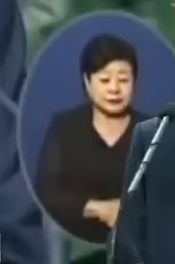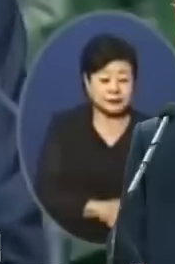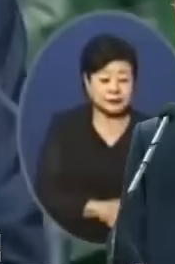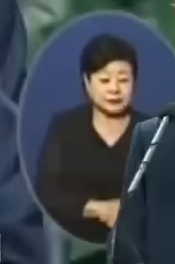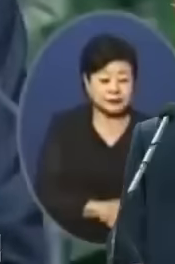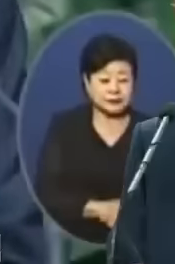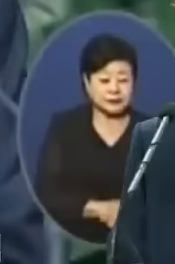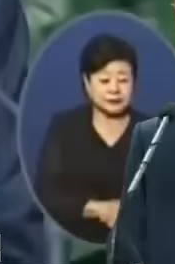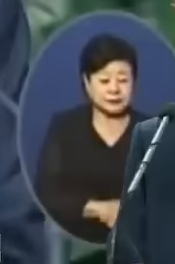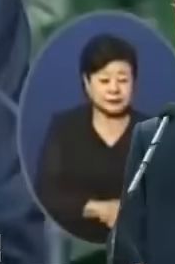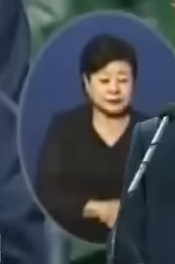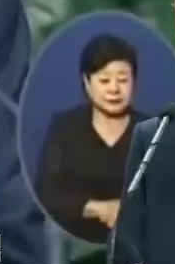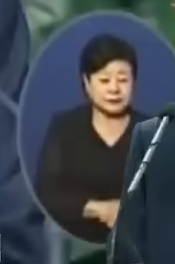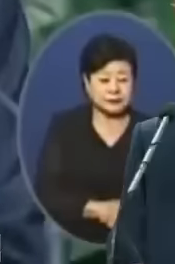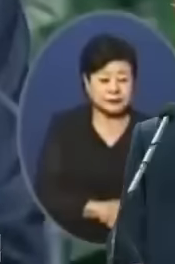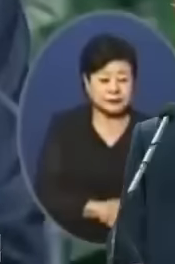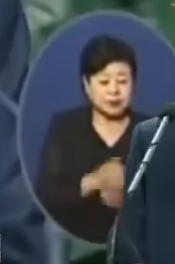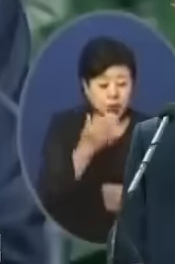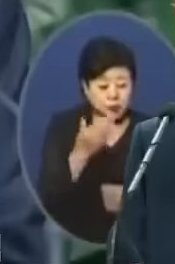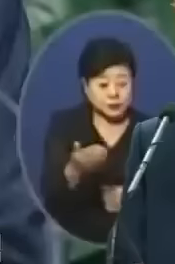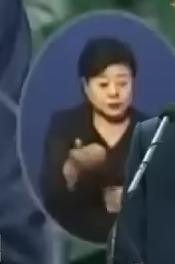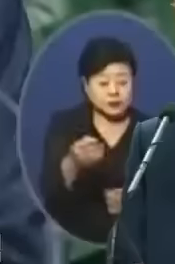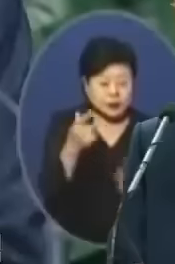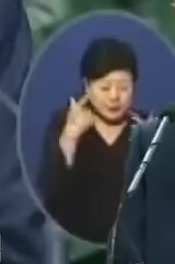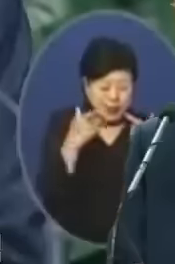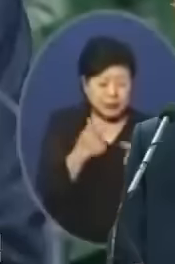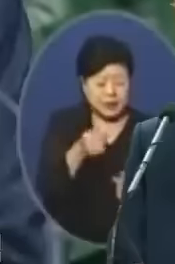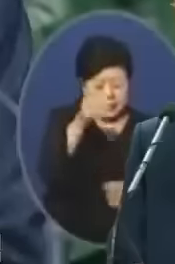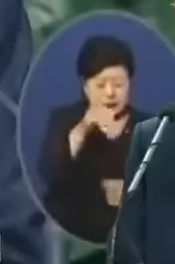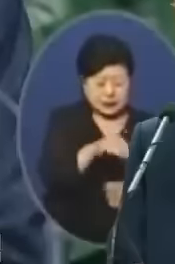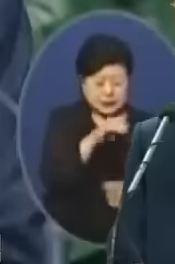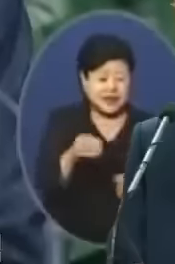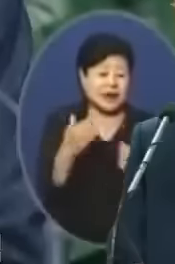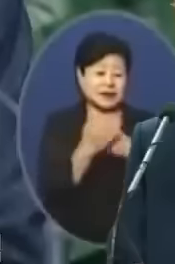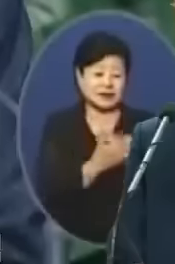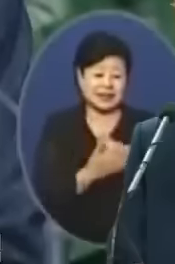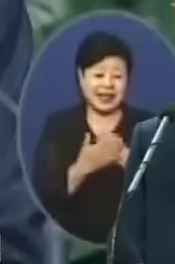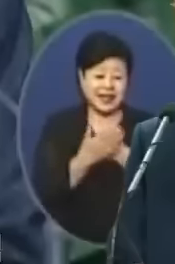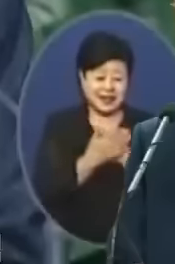여러분 단단히 들어보세요. 여러분 매일같이 십자가의 은혜를